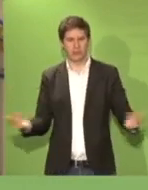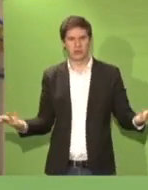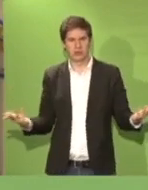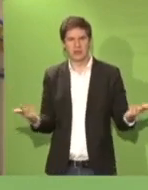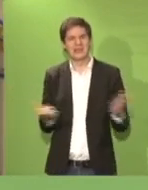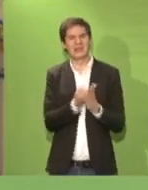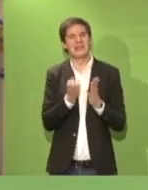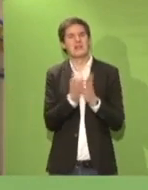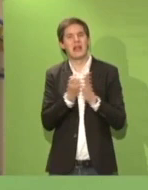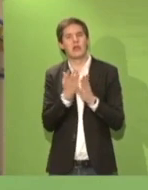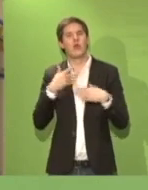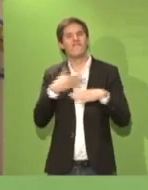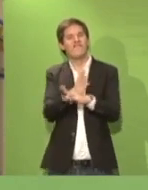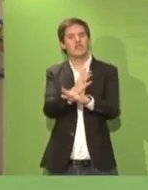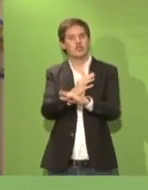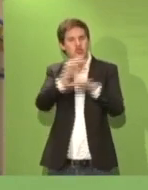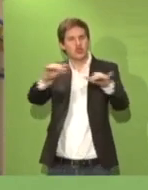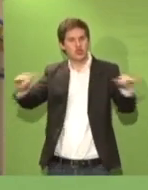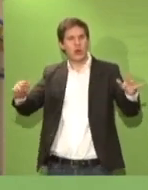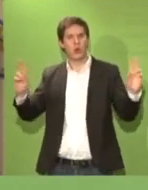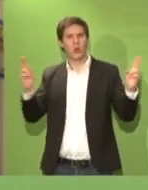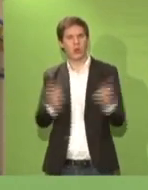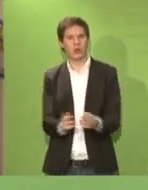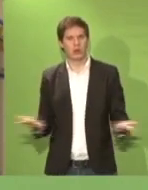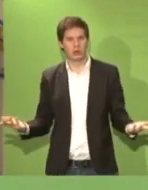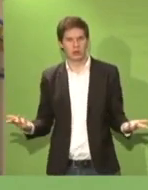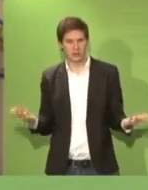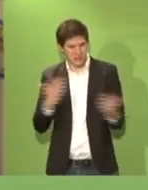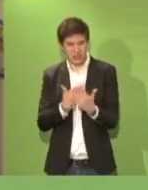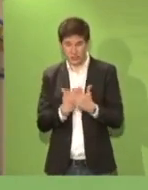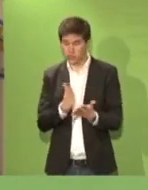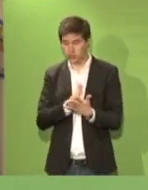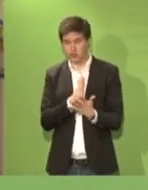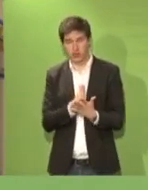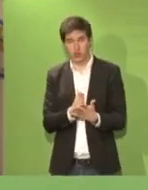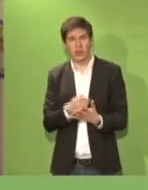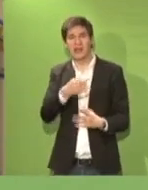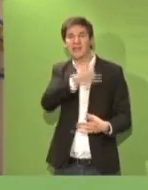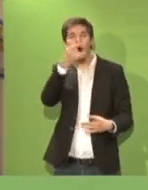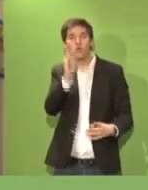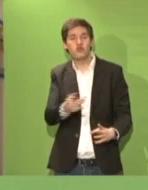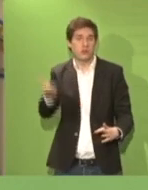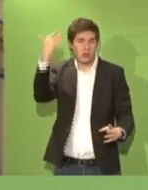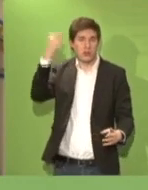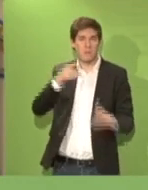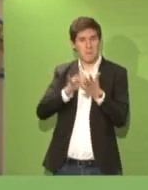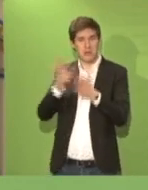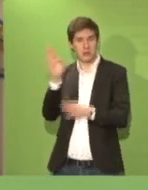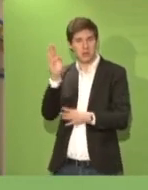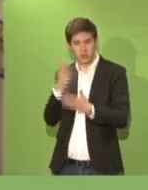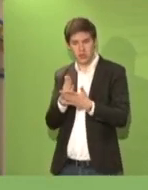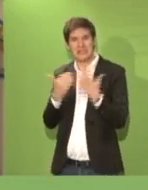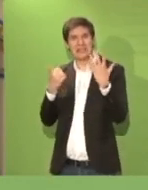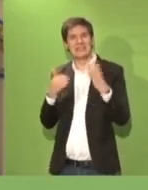der natürlichen Fischbestände. Liebe Freundinnen und Freunde, seit Mitte des vergangenen Jahrhunderts sind geschätzte 60%